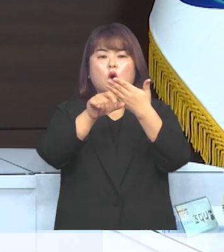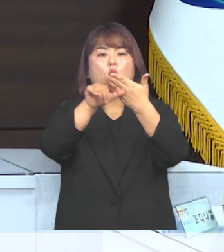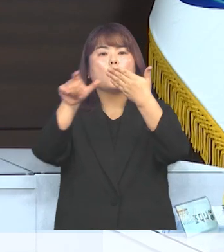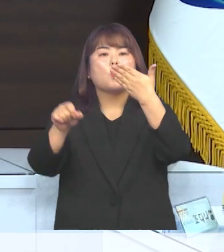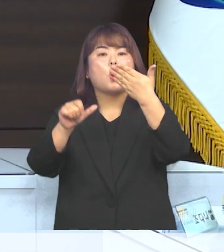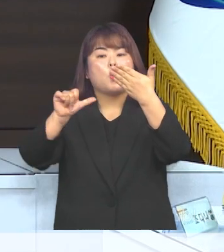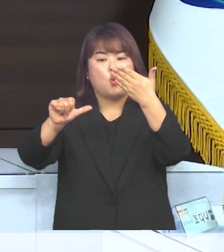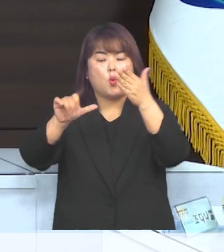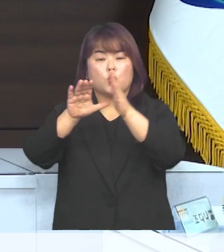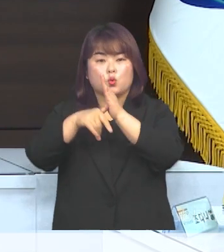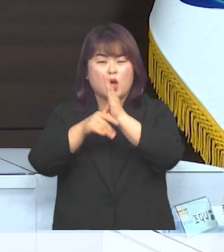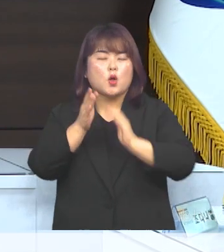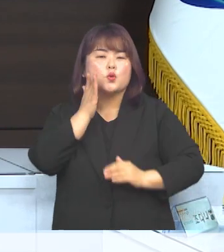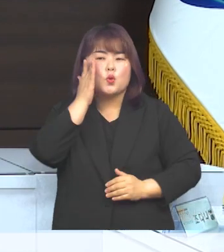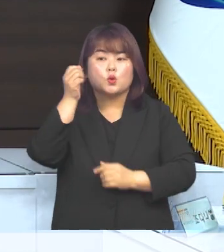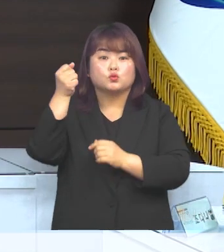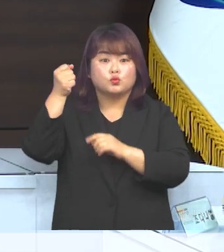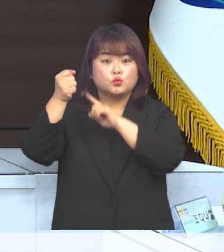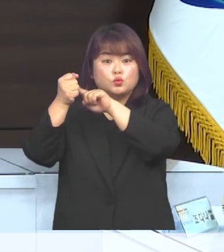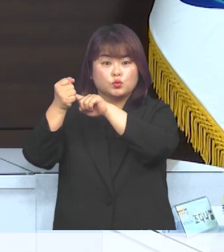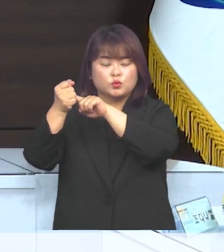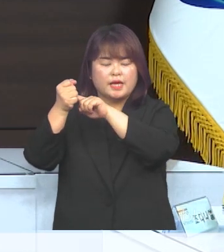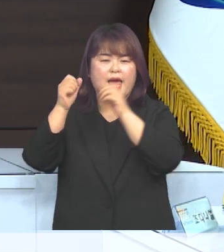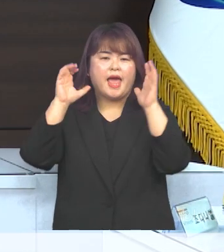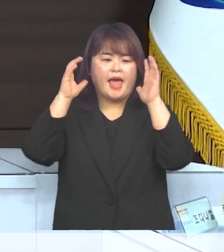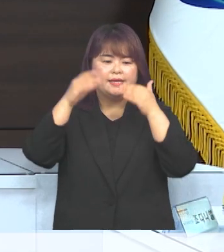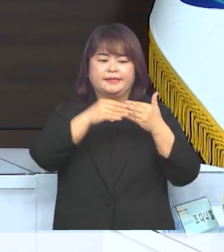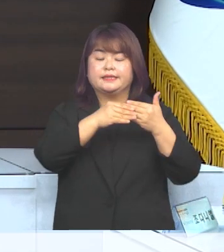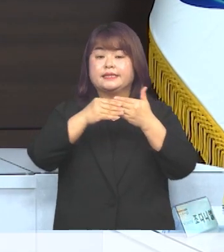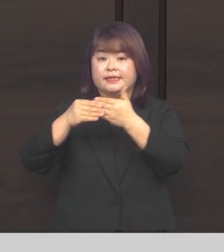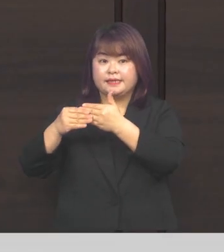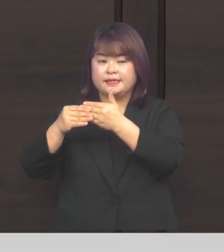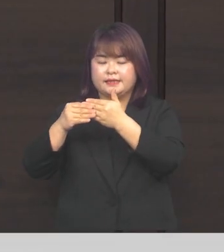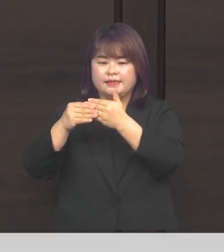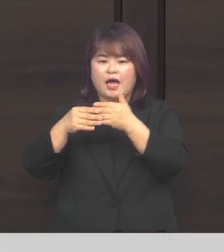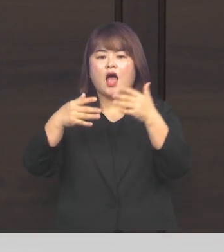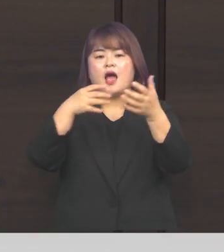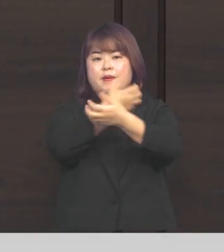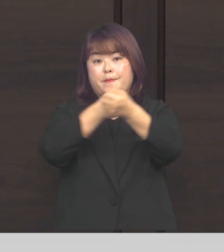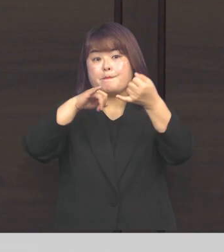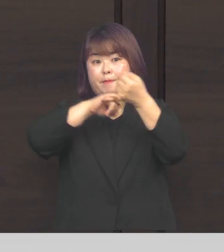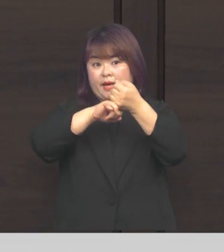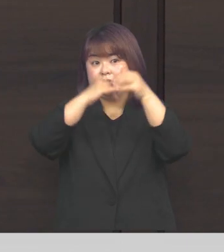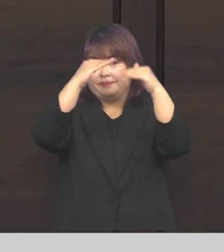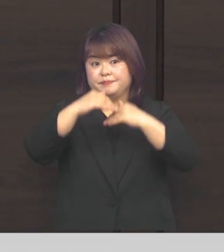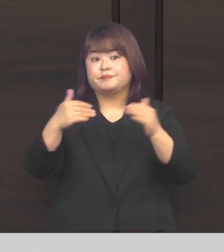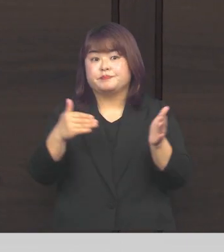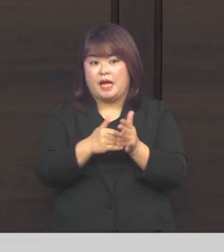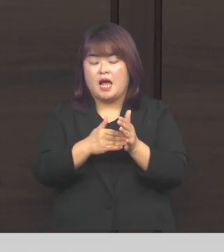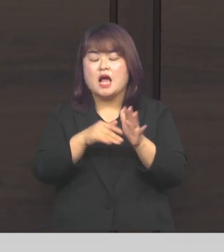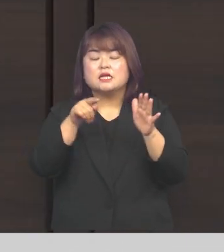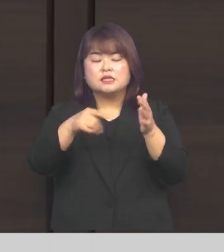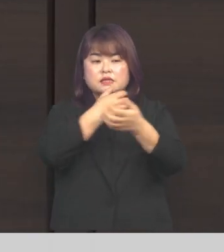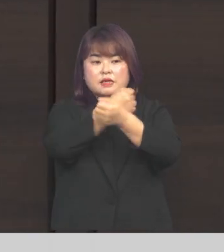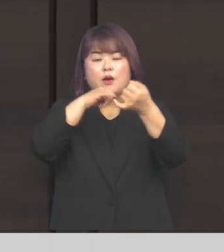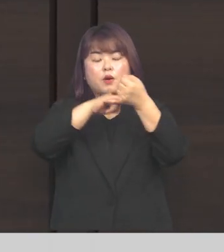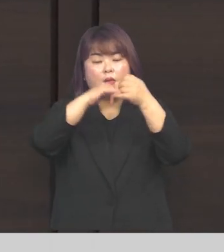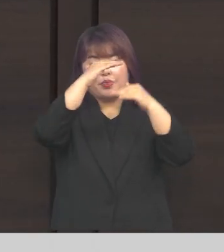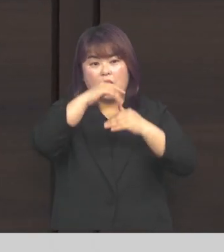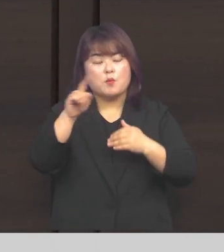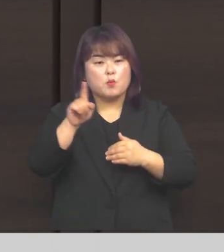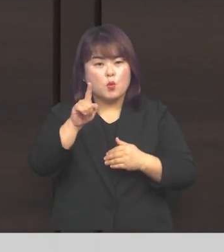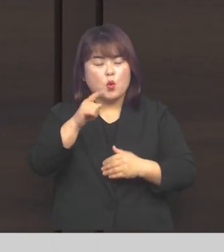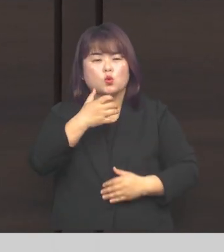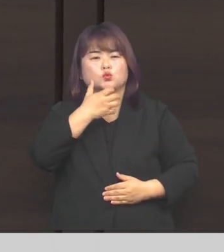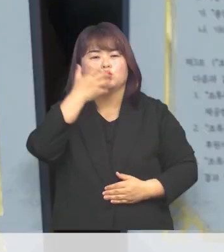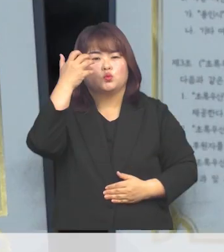용인특례시는 5일 시장실에서 초록우산 어린이재단과 용인아이리더 지원 사업을 위한 업무 협약을 체결하였습니다. 이번 협약을